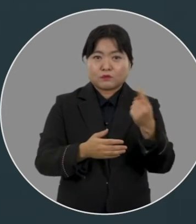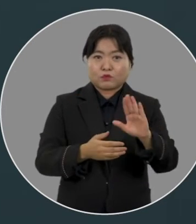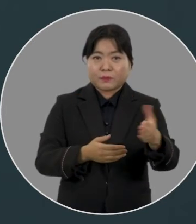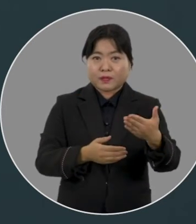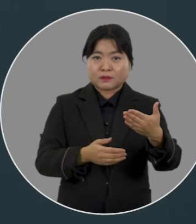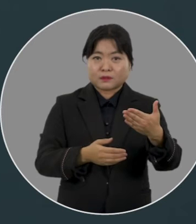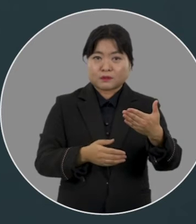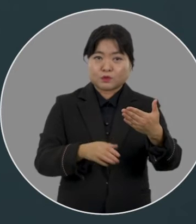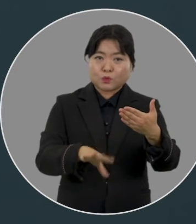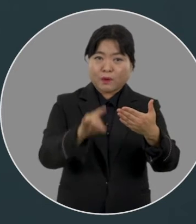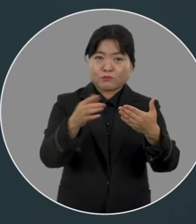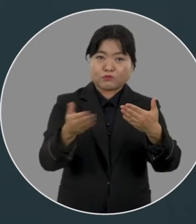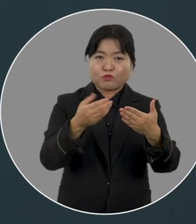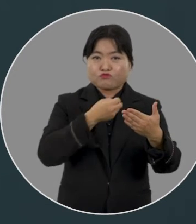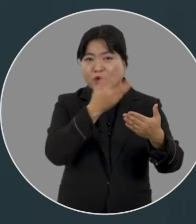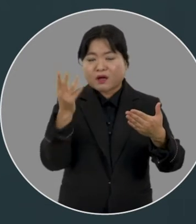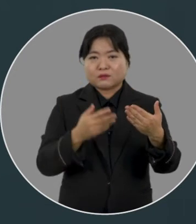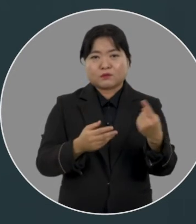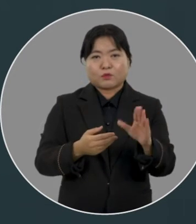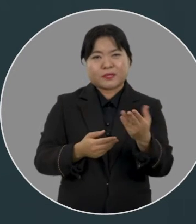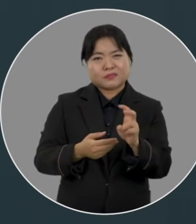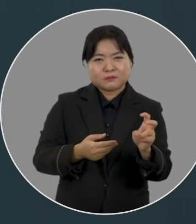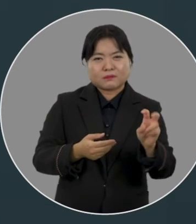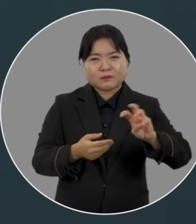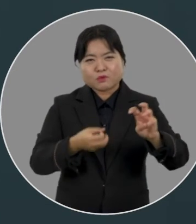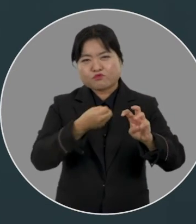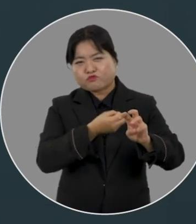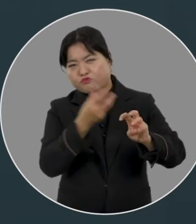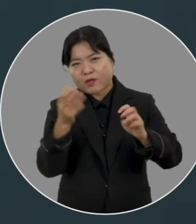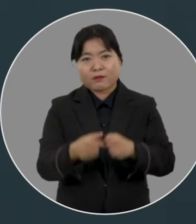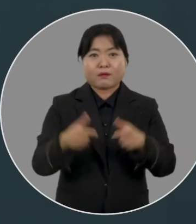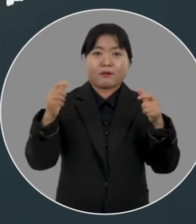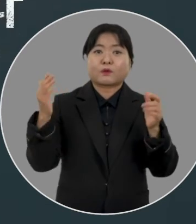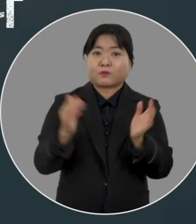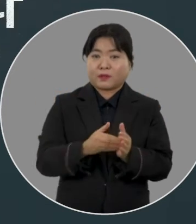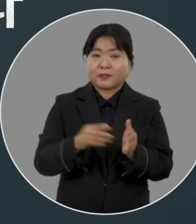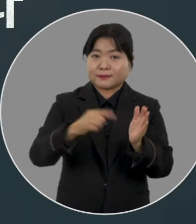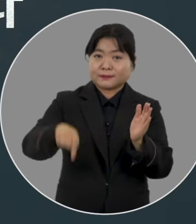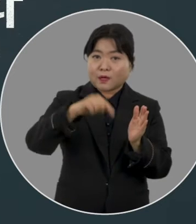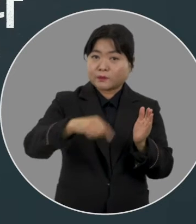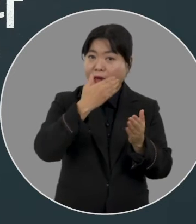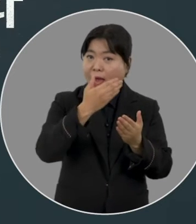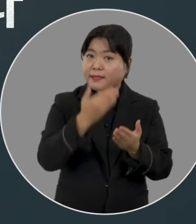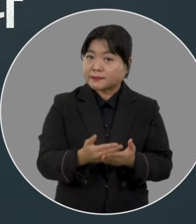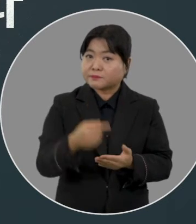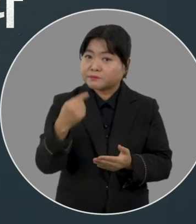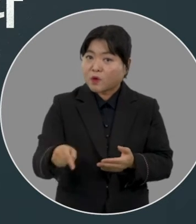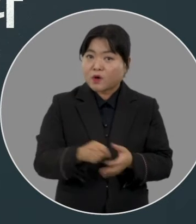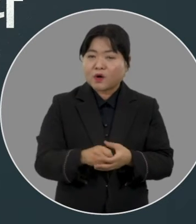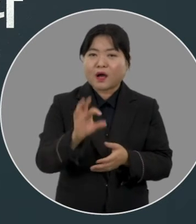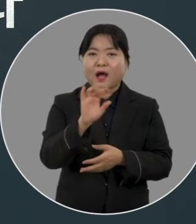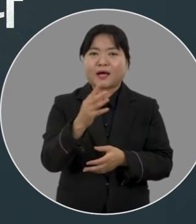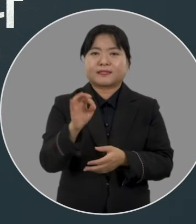유행해서 1920년, 30년대 굉장히 유행을 하게 됐죠. 그 가운데 핵심을 차지하는